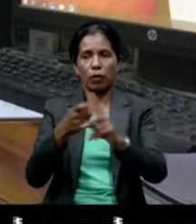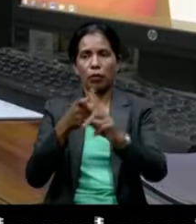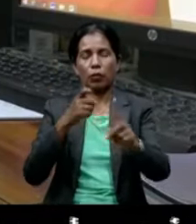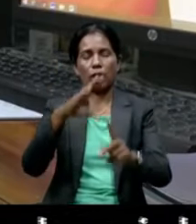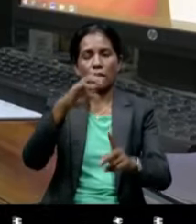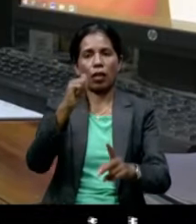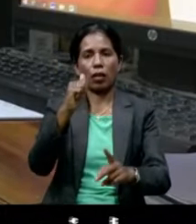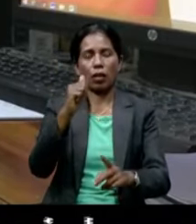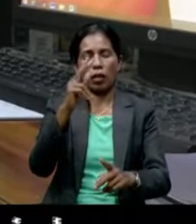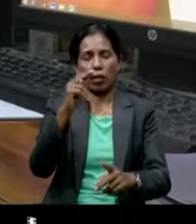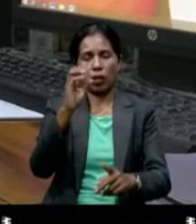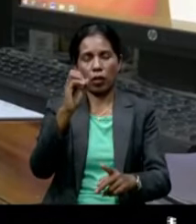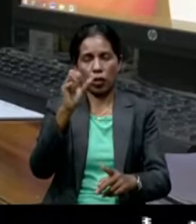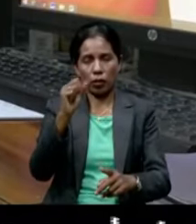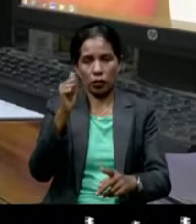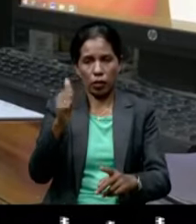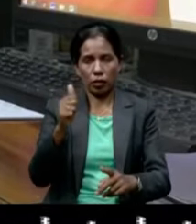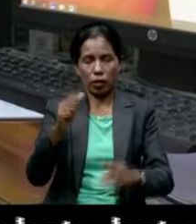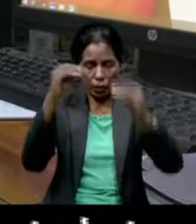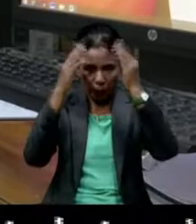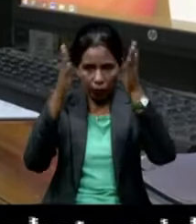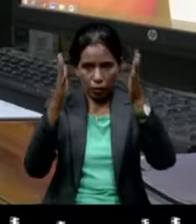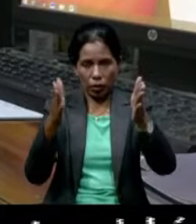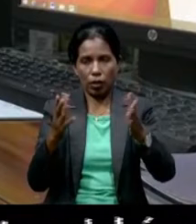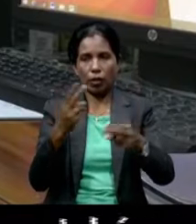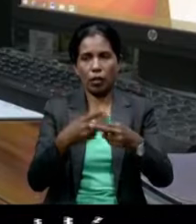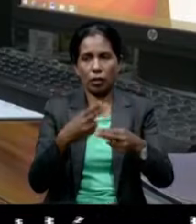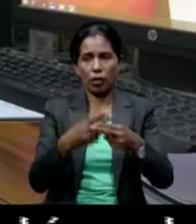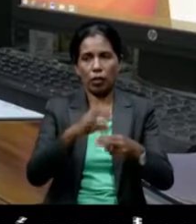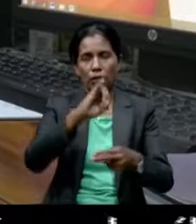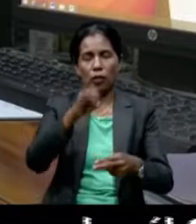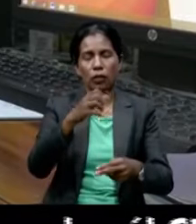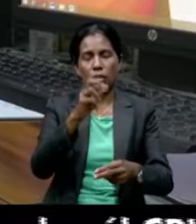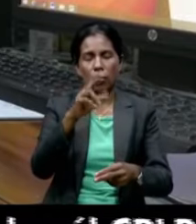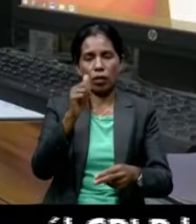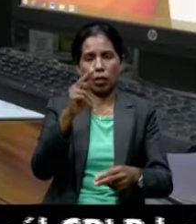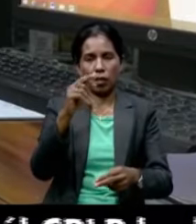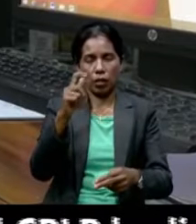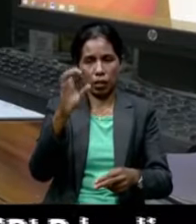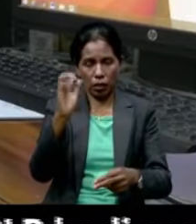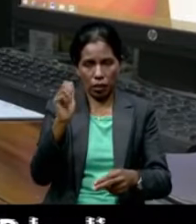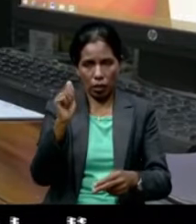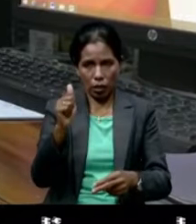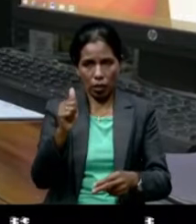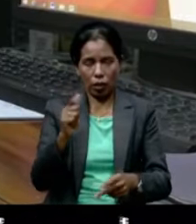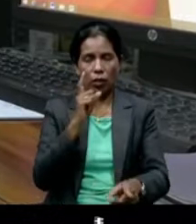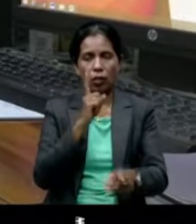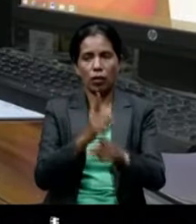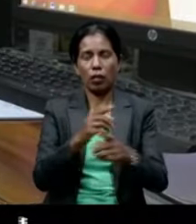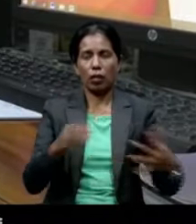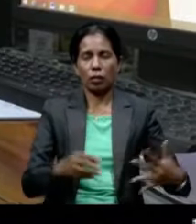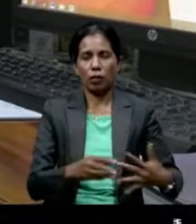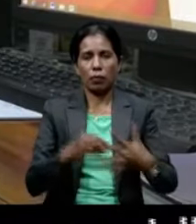kanosa professor ne professora ne naran Jonita Maria de Jesus nia lolos ni